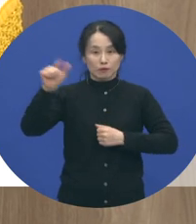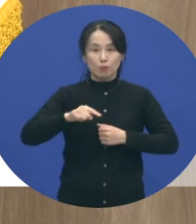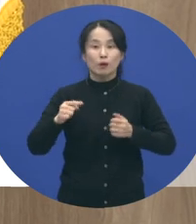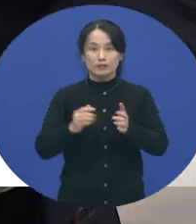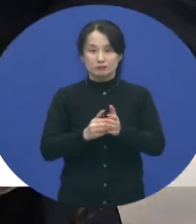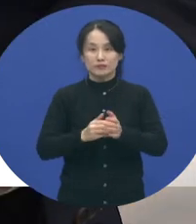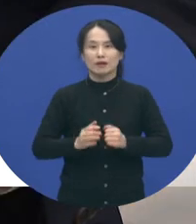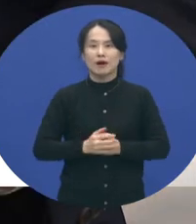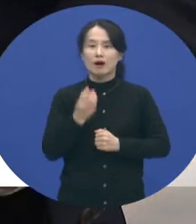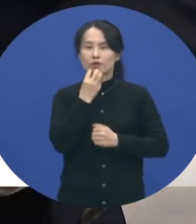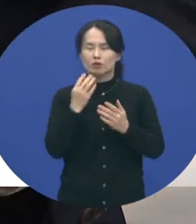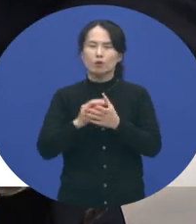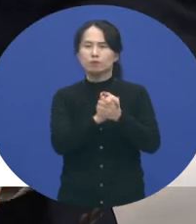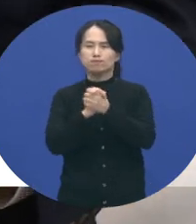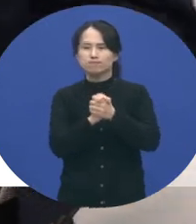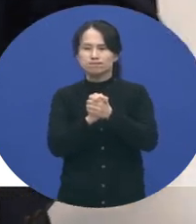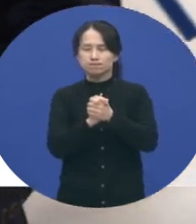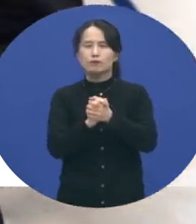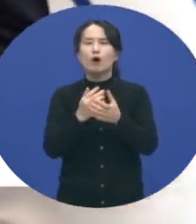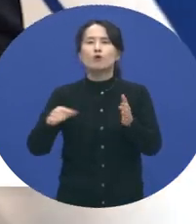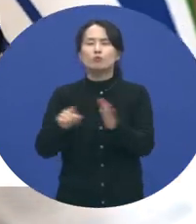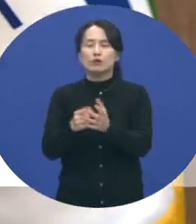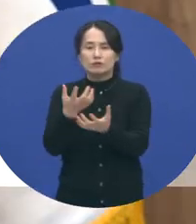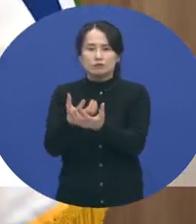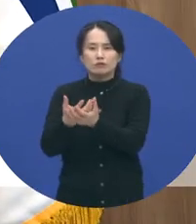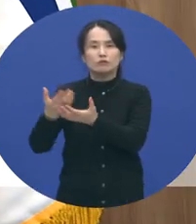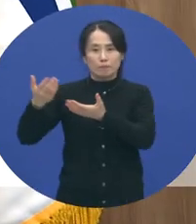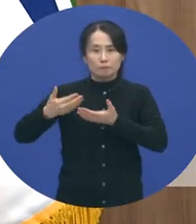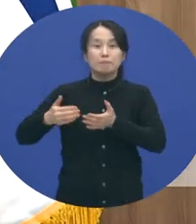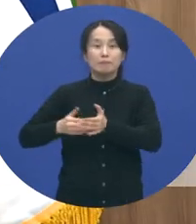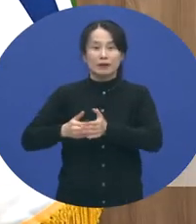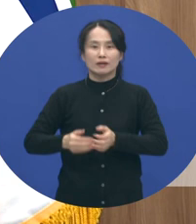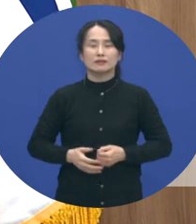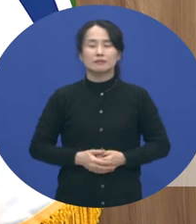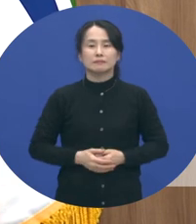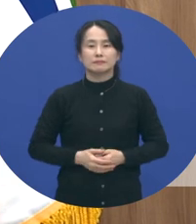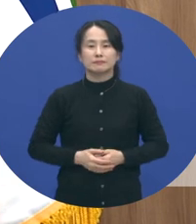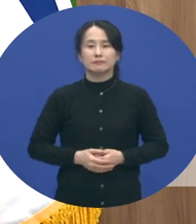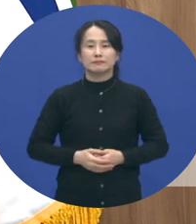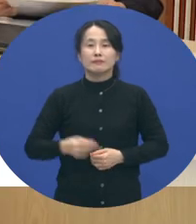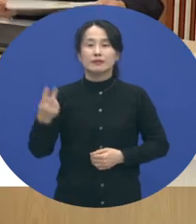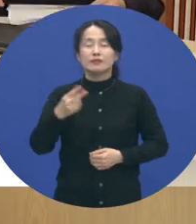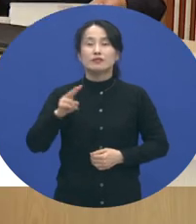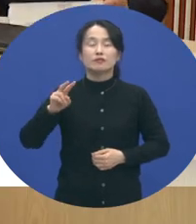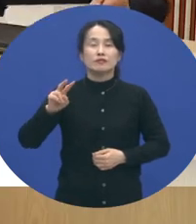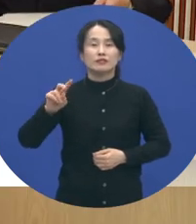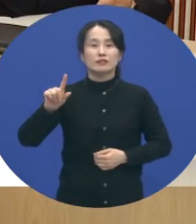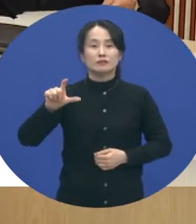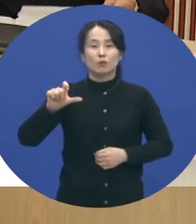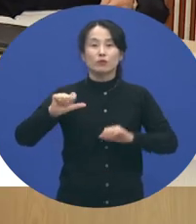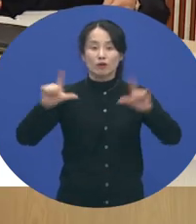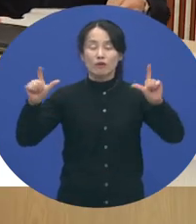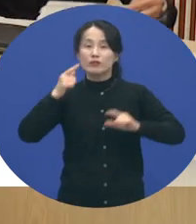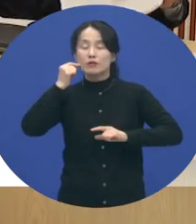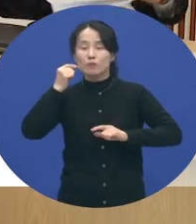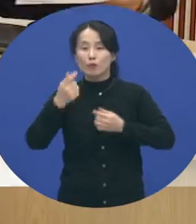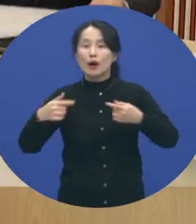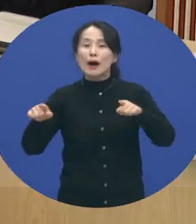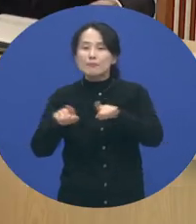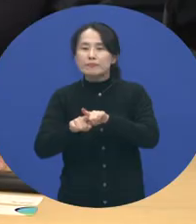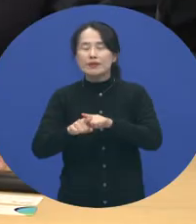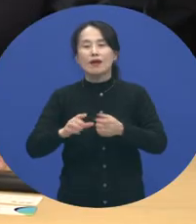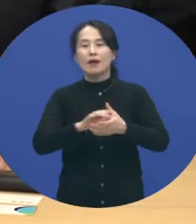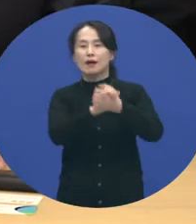경기도와의 우호교류 확대를 희망하는 아이치현 지사의 서한을 김 지사에게 전달했습니다. 경기도는 2015년